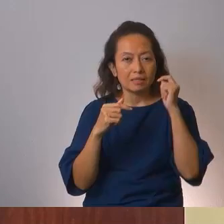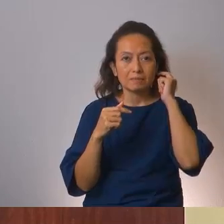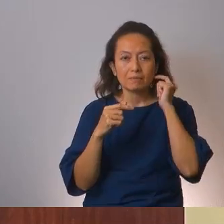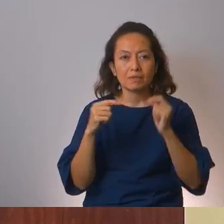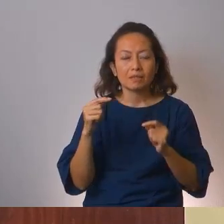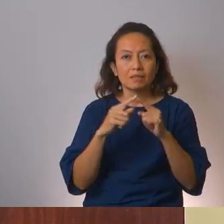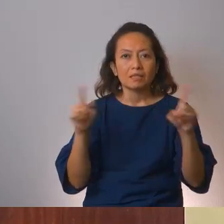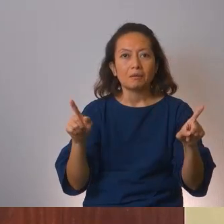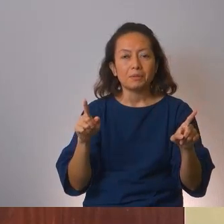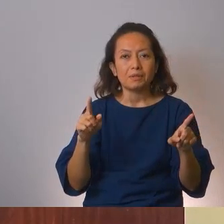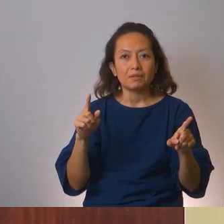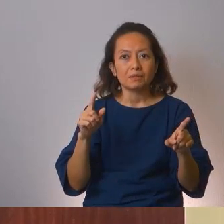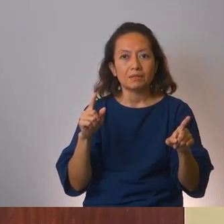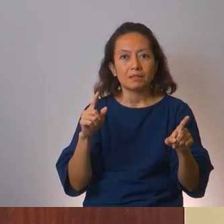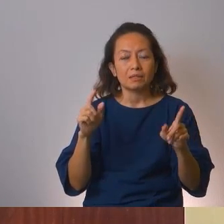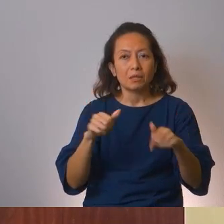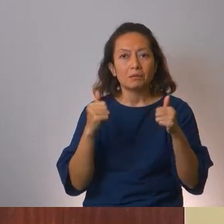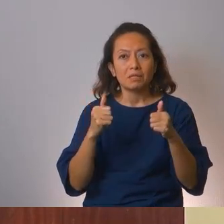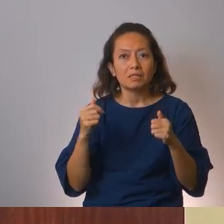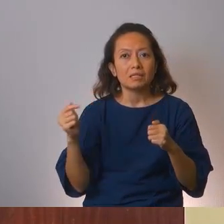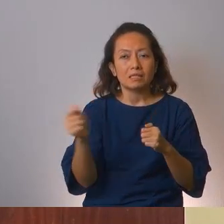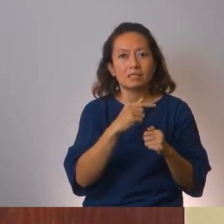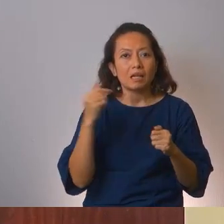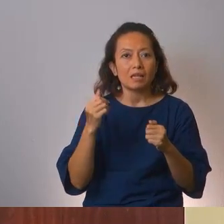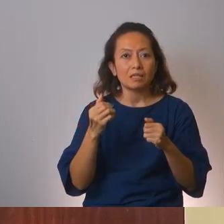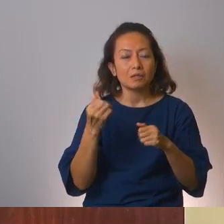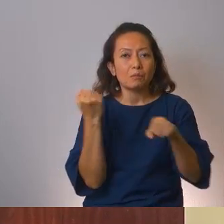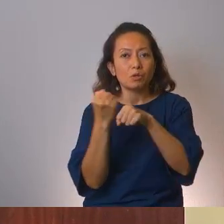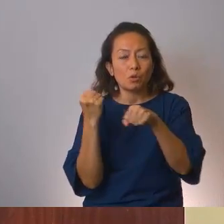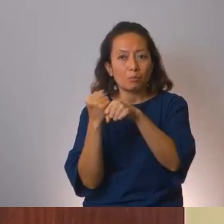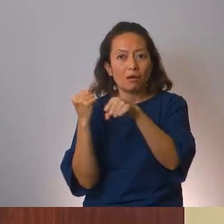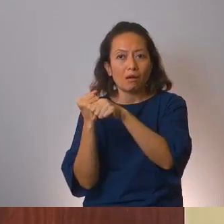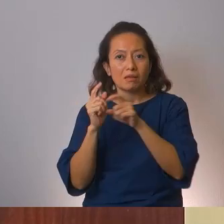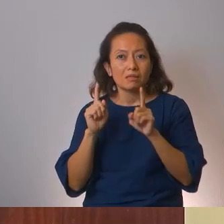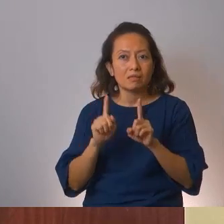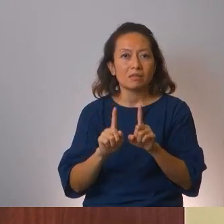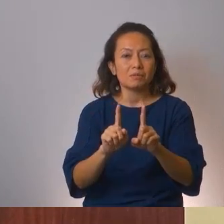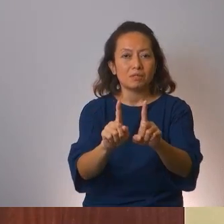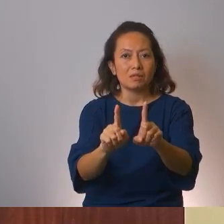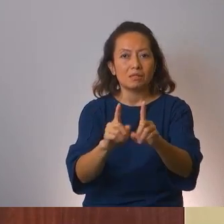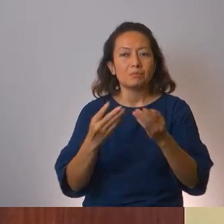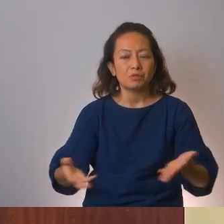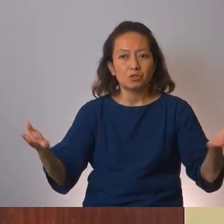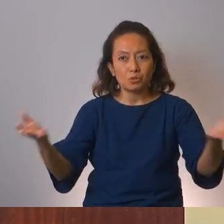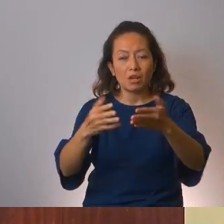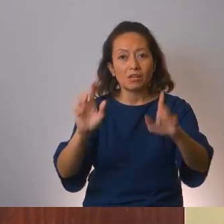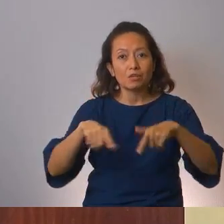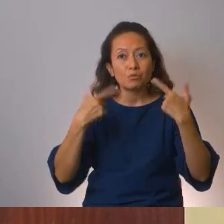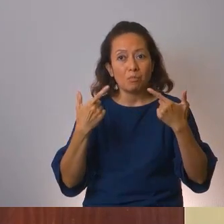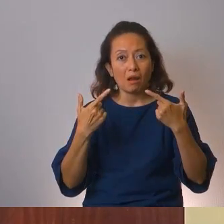Tapi apakah benar kita saling bahu-membahu serta jalan bersama dalam setiap peristiwa kehidupan?